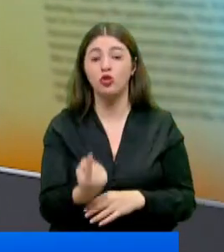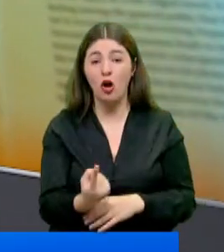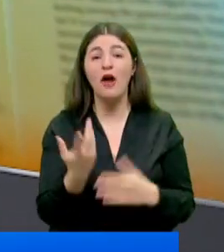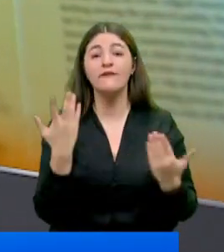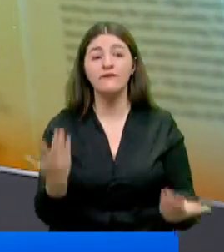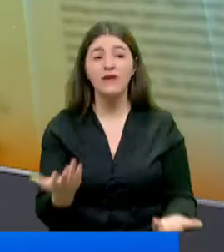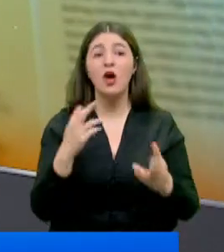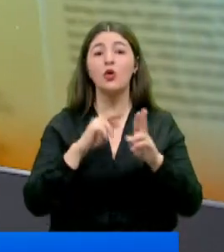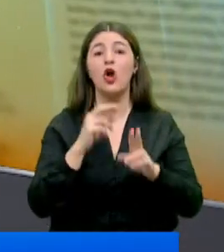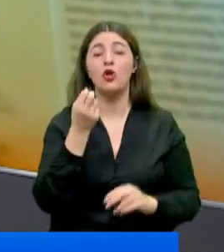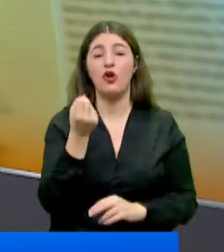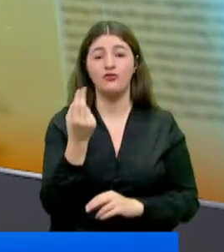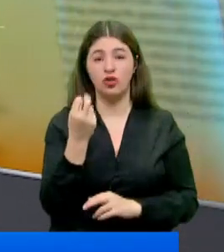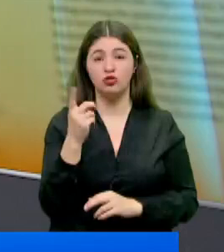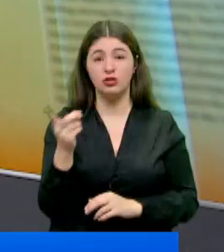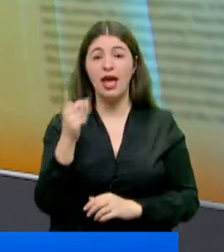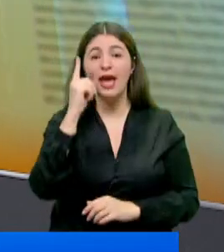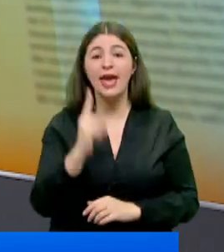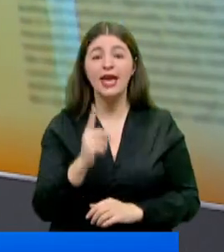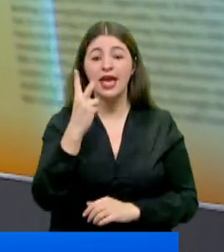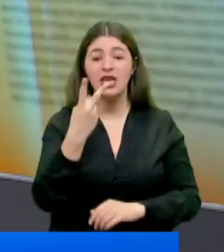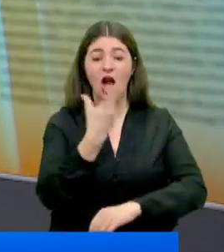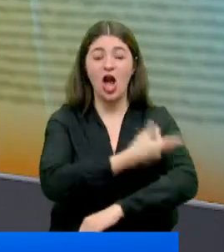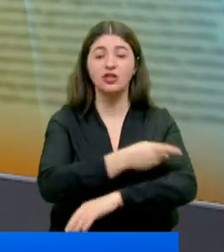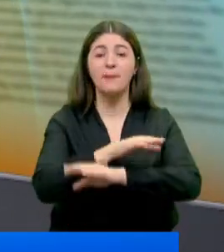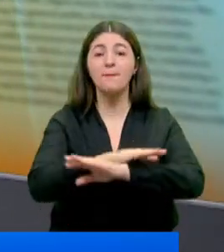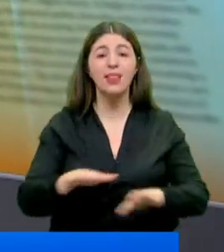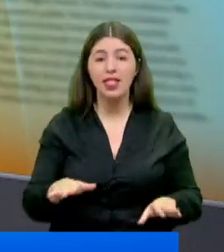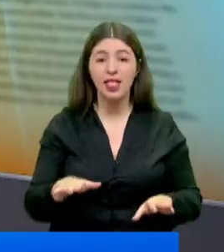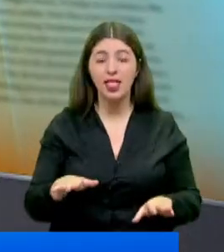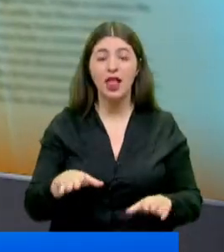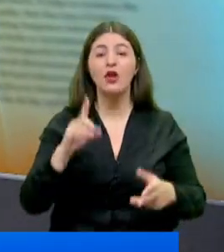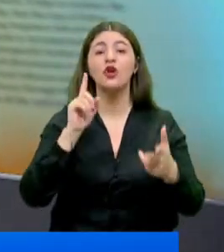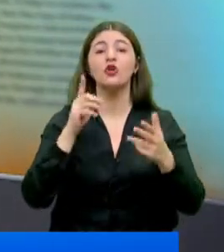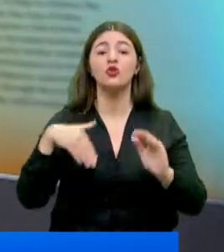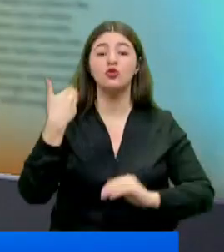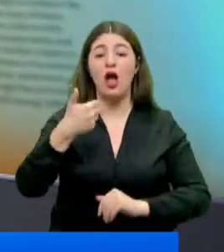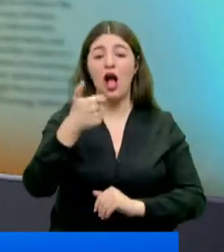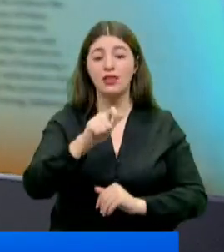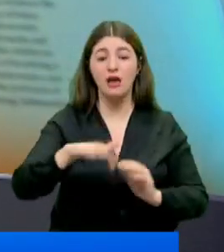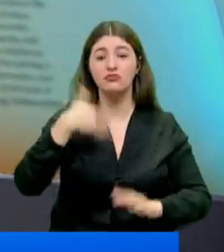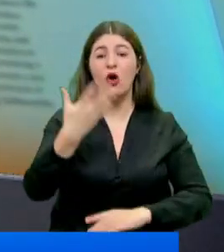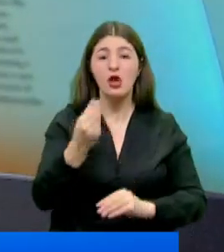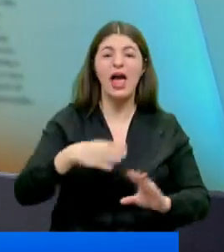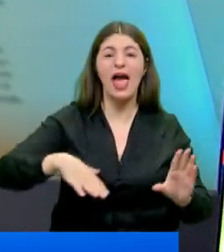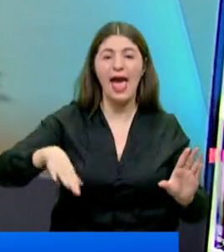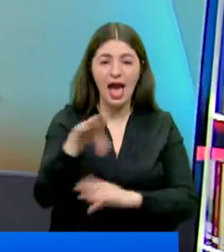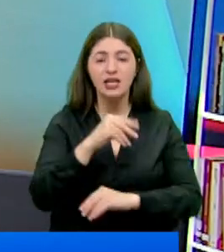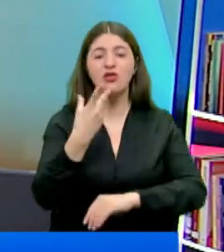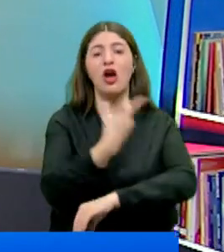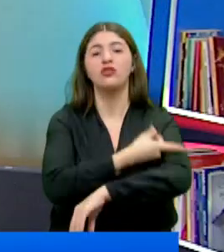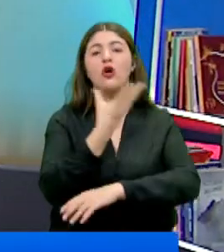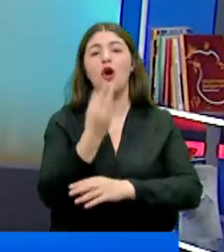diyorum ve coronada ilk iki doz aşısını yaptırıp da üzerine Altay geçen herkesi